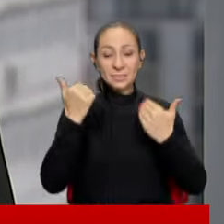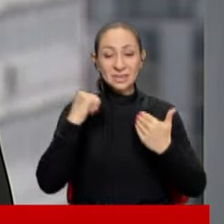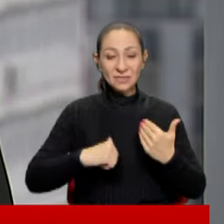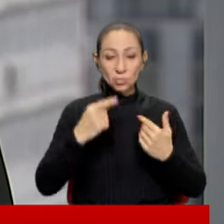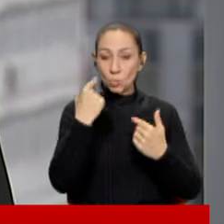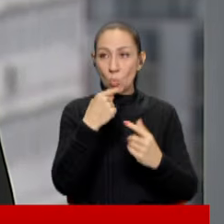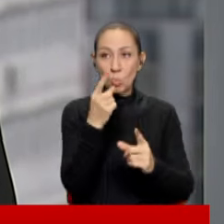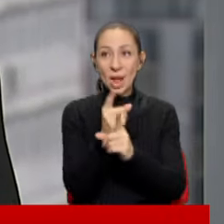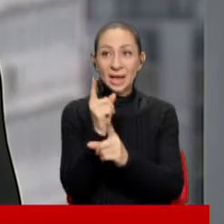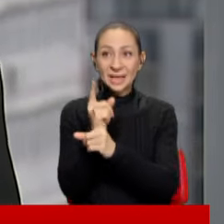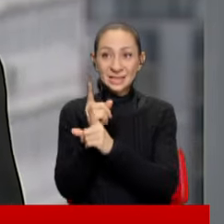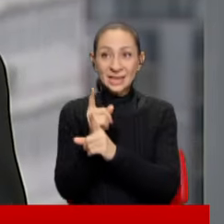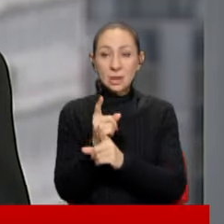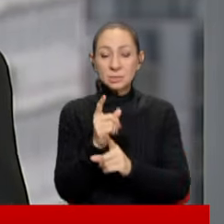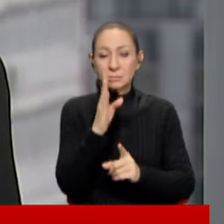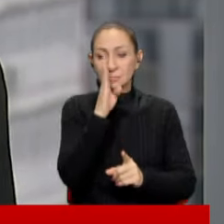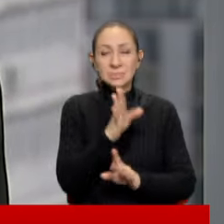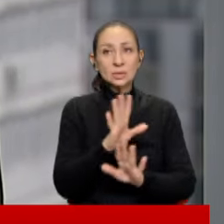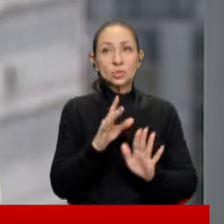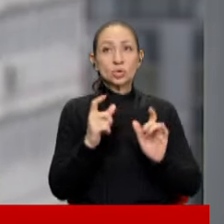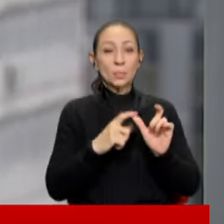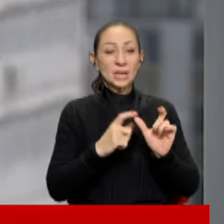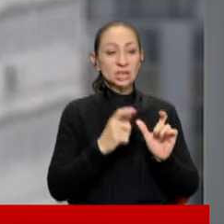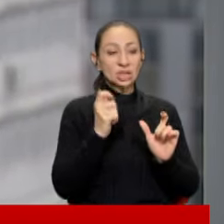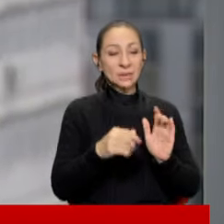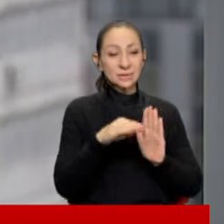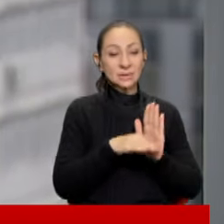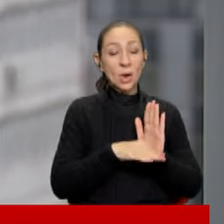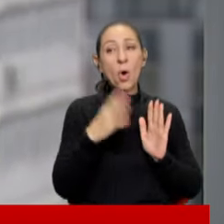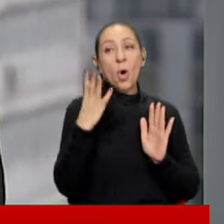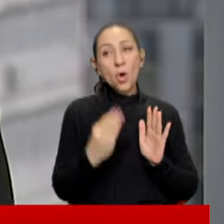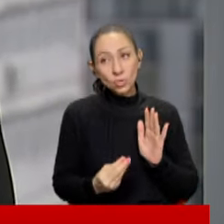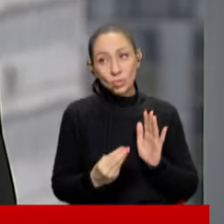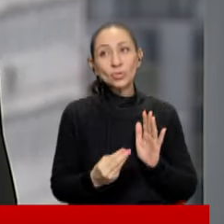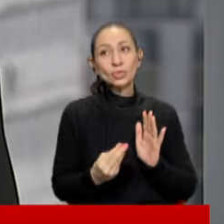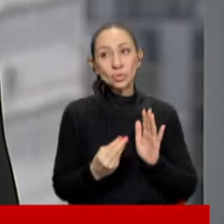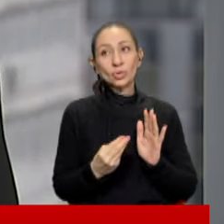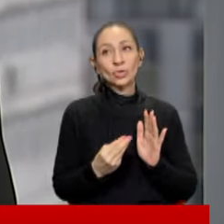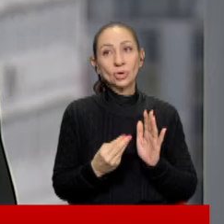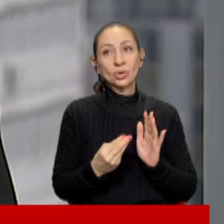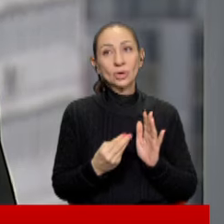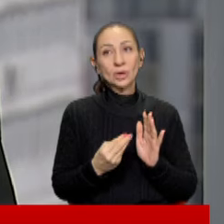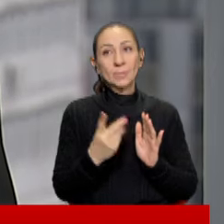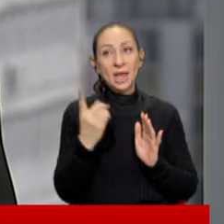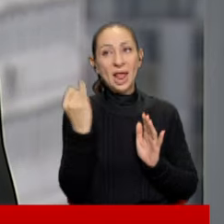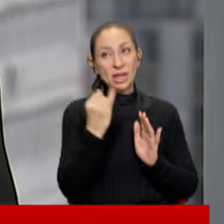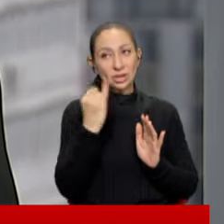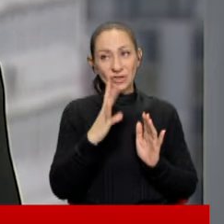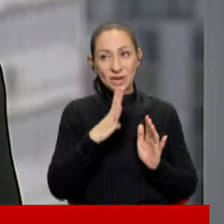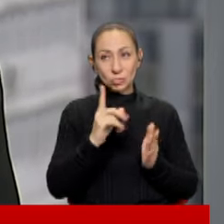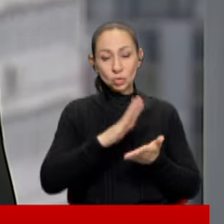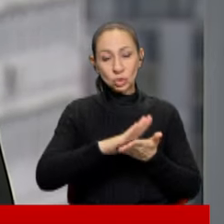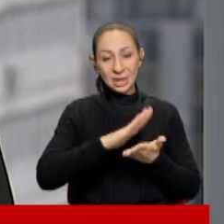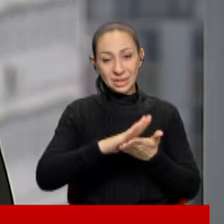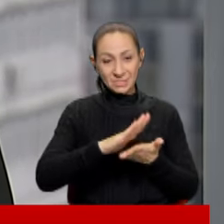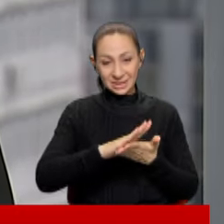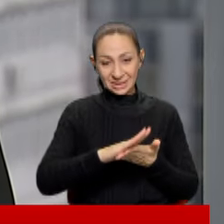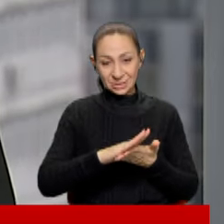savcılık mülakatlarında objektif değil subjektif kriterlerin egemen olduğu noktasında bir eleştiri vardı. Bunun